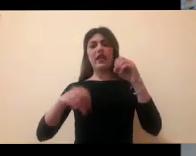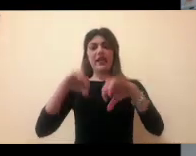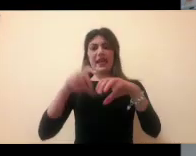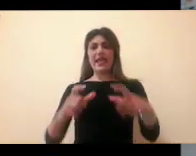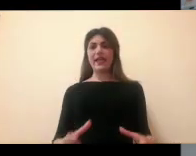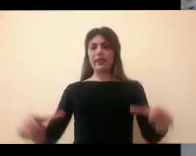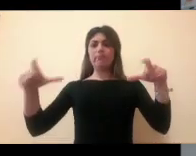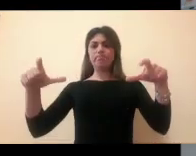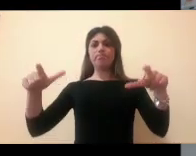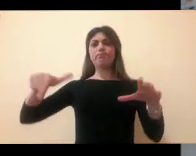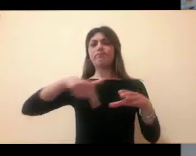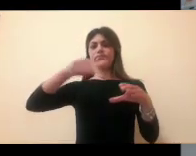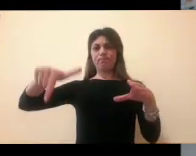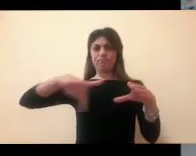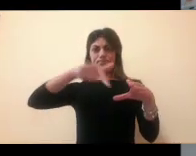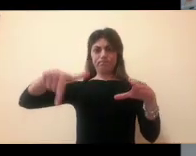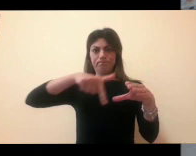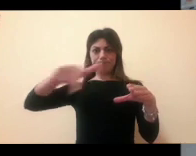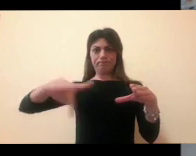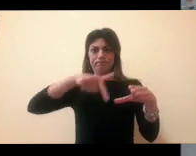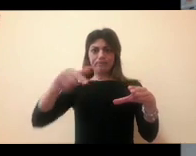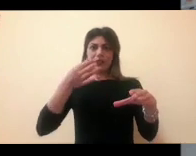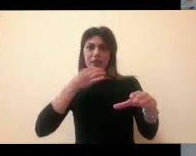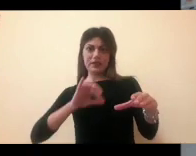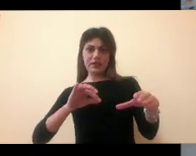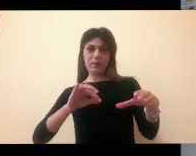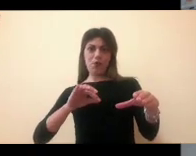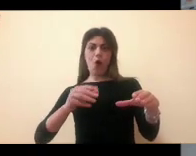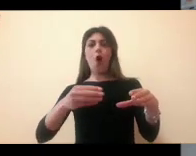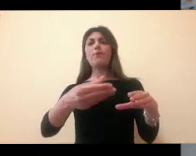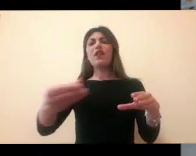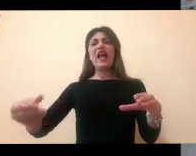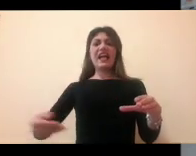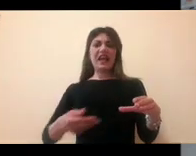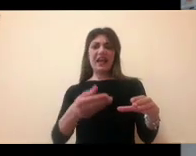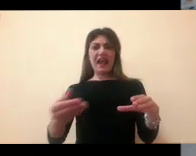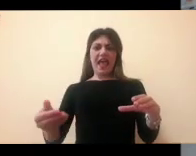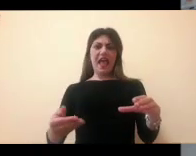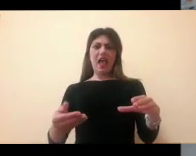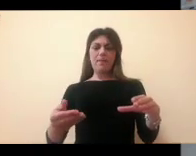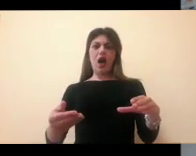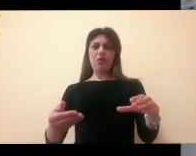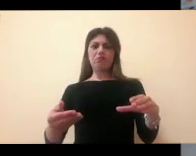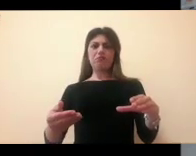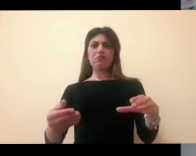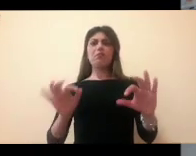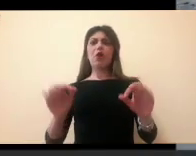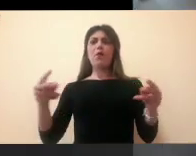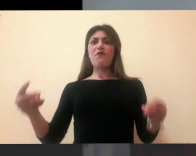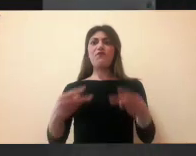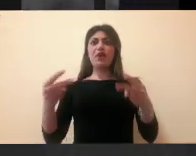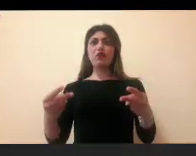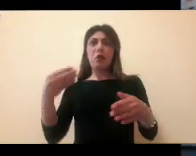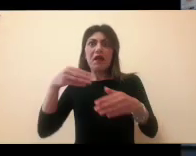gli ingredienti delle vostre polpette all'interno del mixer e otterrete una crema abbastanza liscia che nasconde ogni traccia di